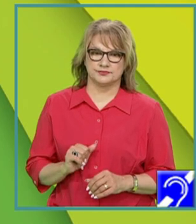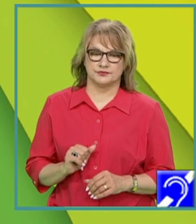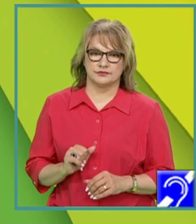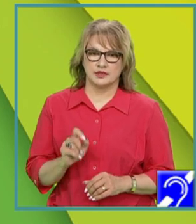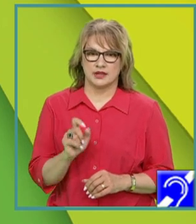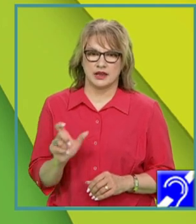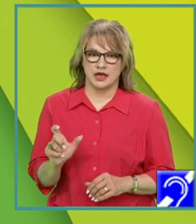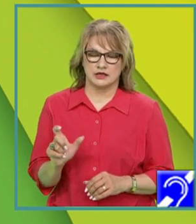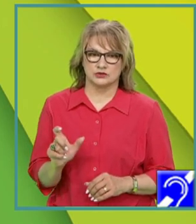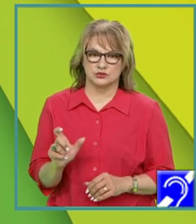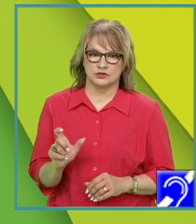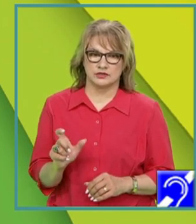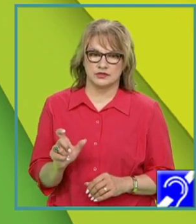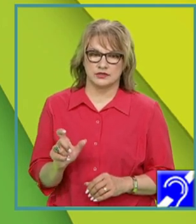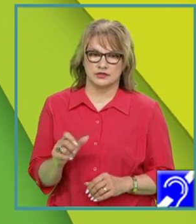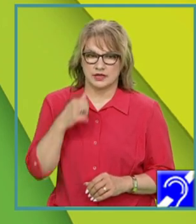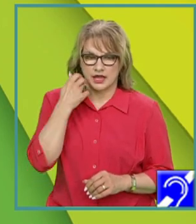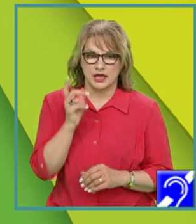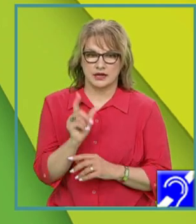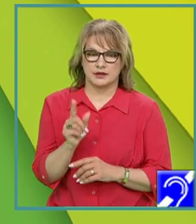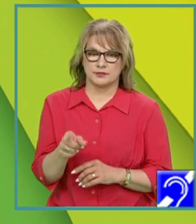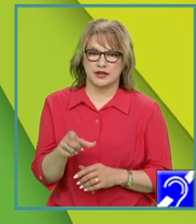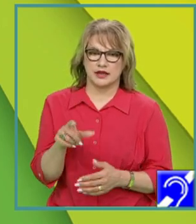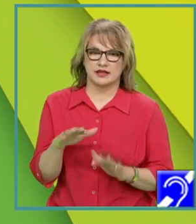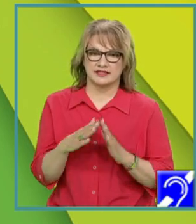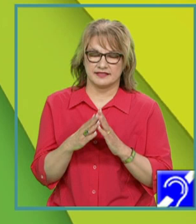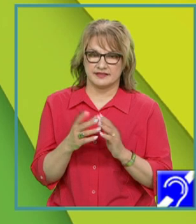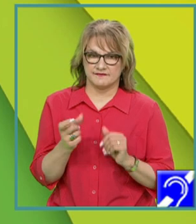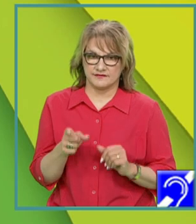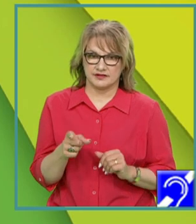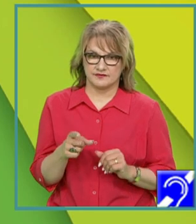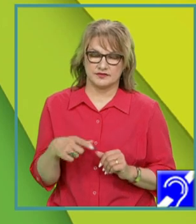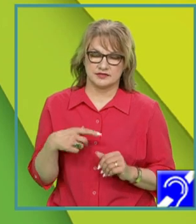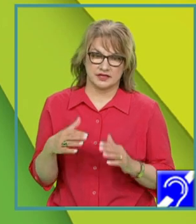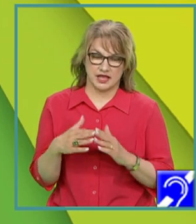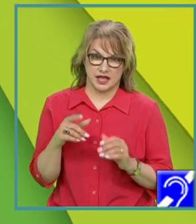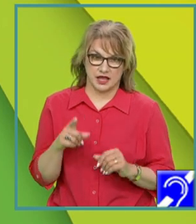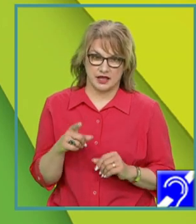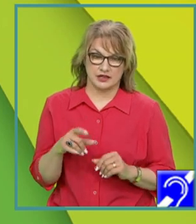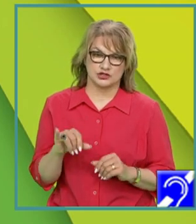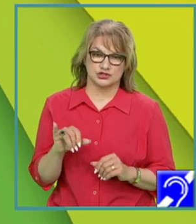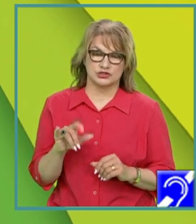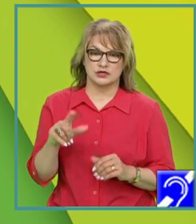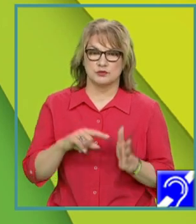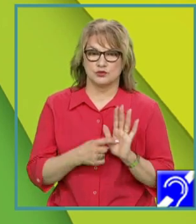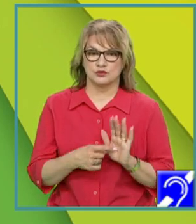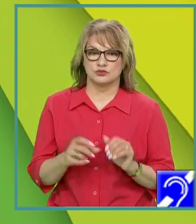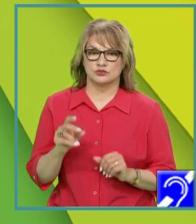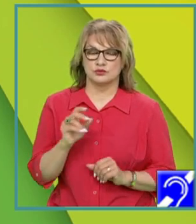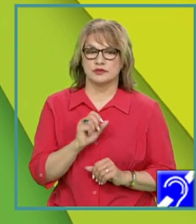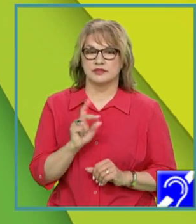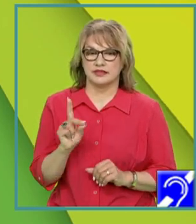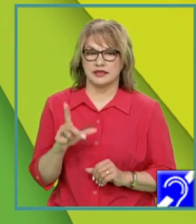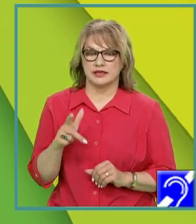legăturile care pleacă din vârf egal și considerând că punctul de a se află pe